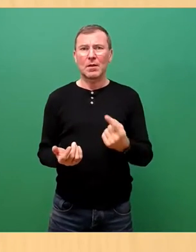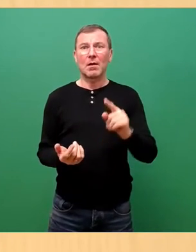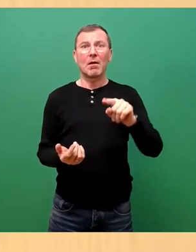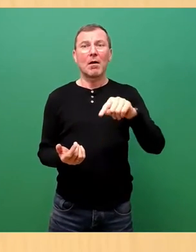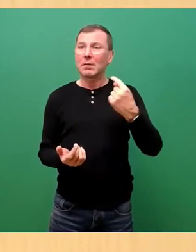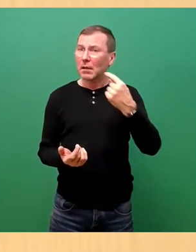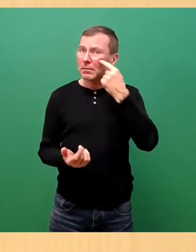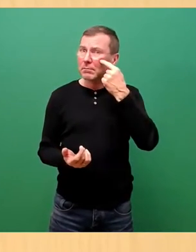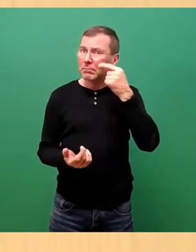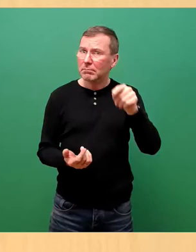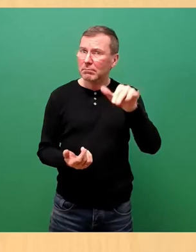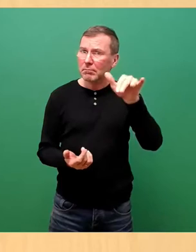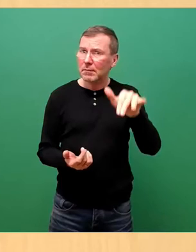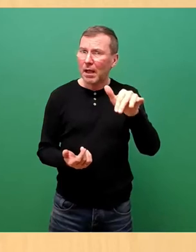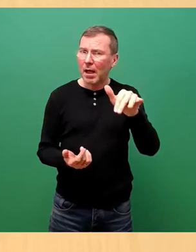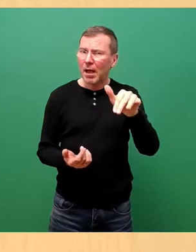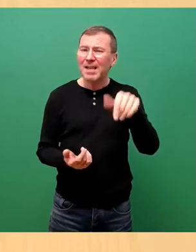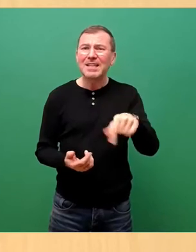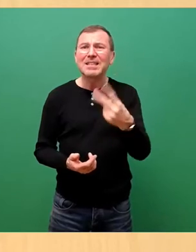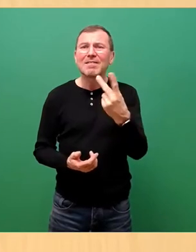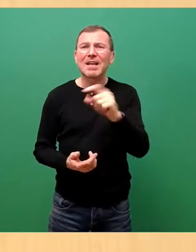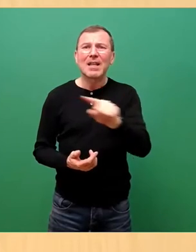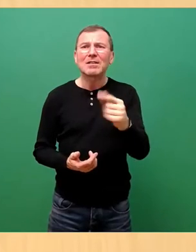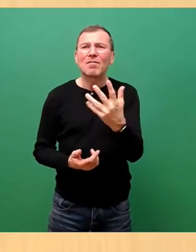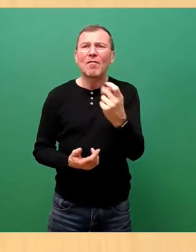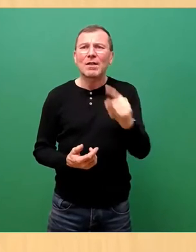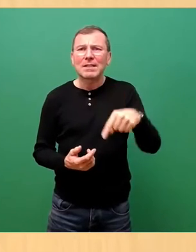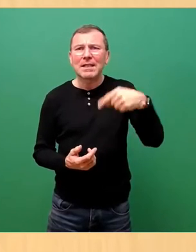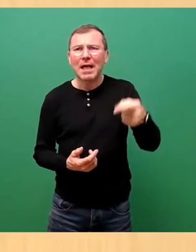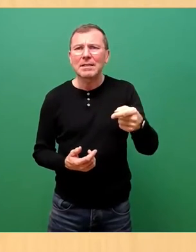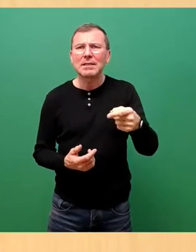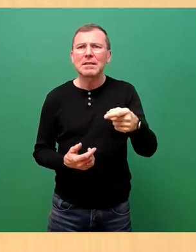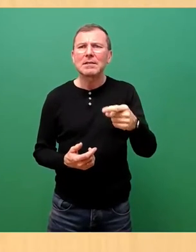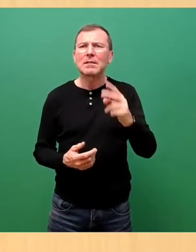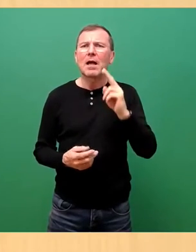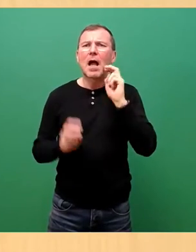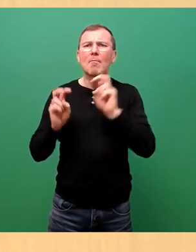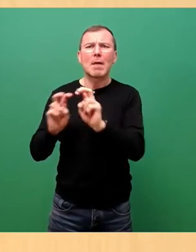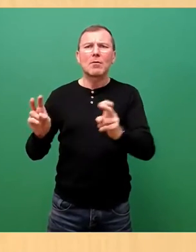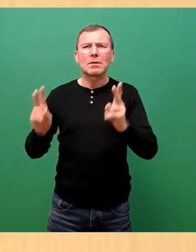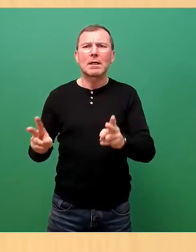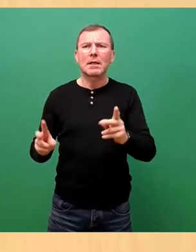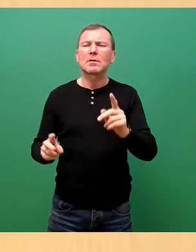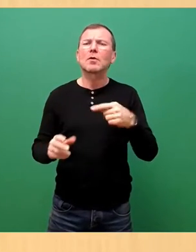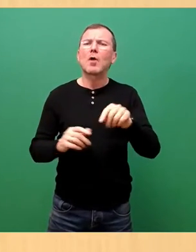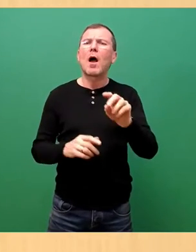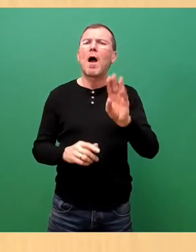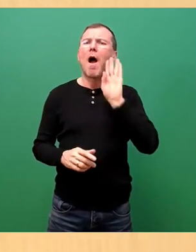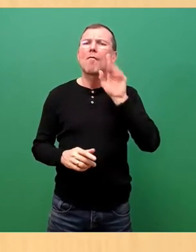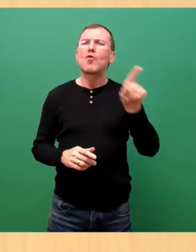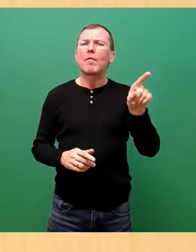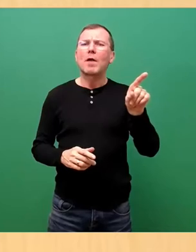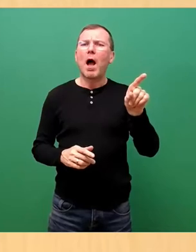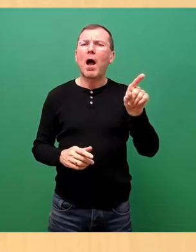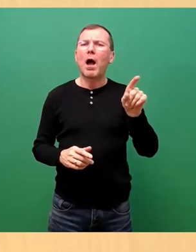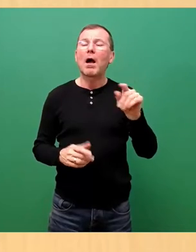habe, dass wir im Jahr 2035 mit den Belegungsrechten bei der Vonovia weitere 10.000 Wohnungen verlieren, so erhöht